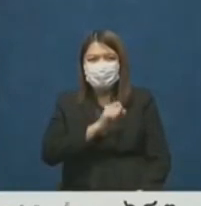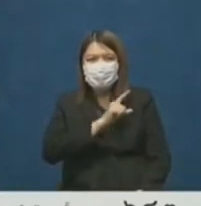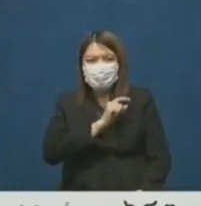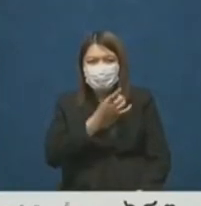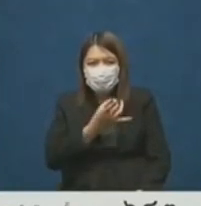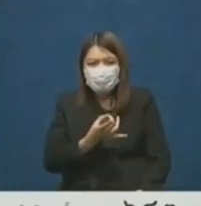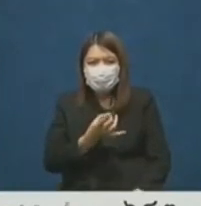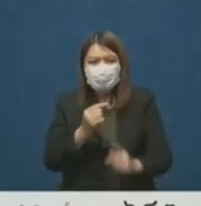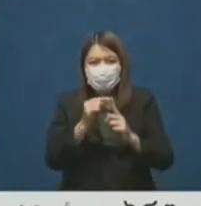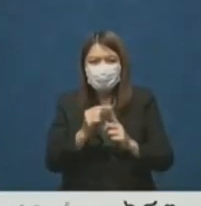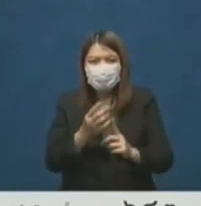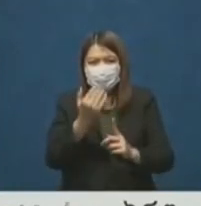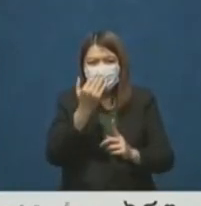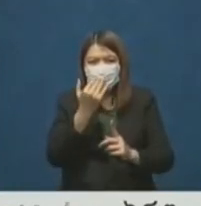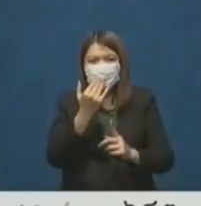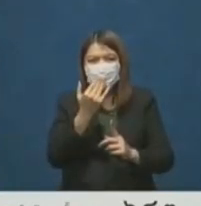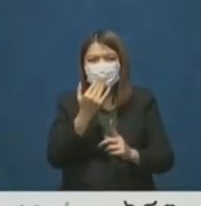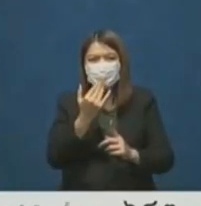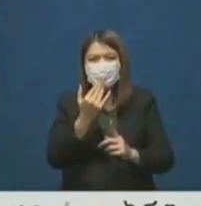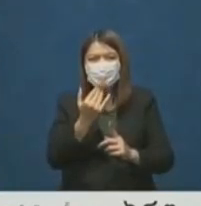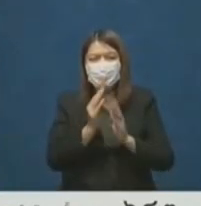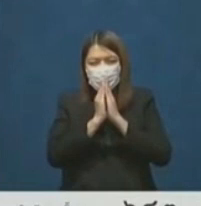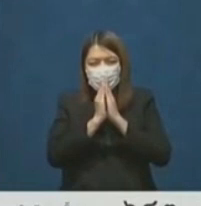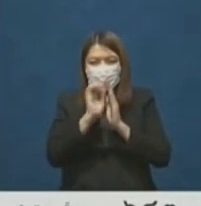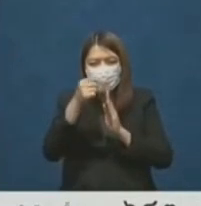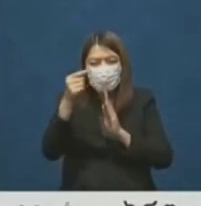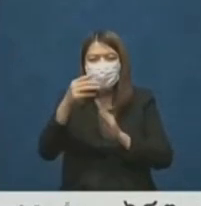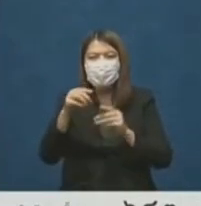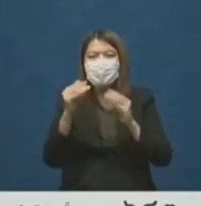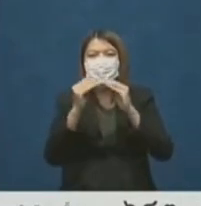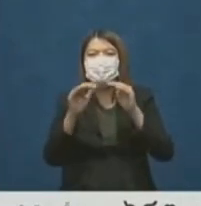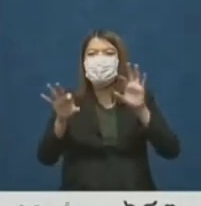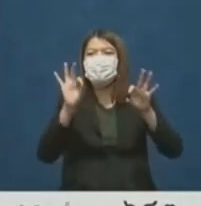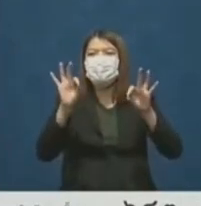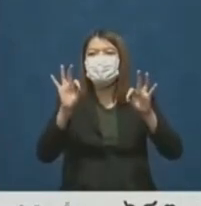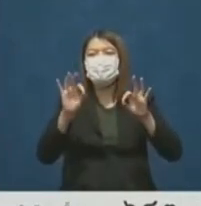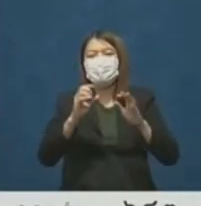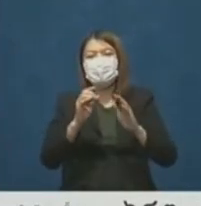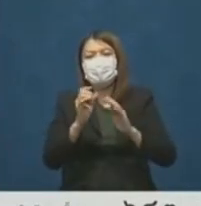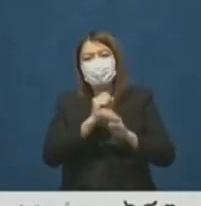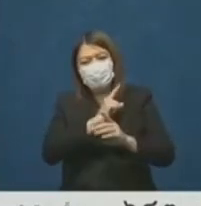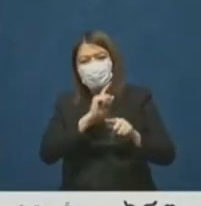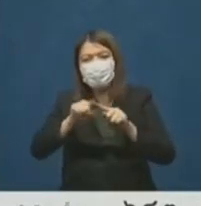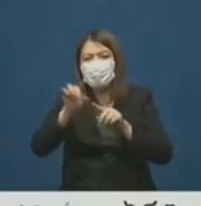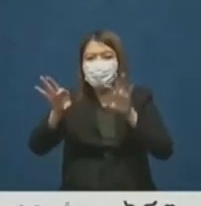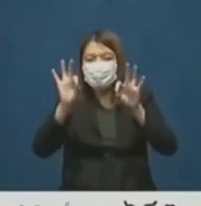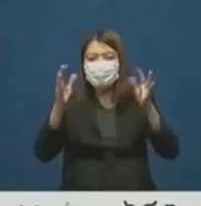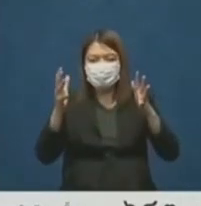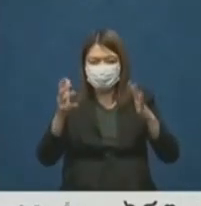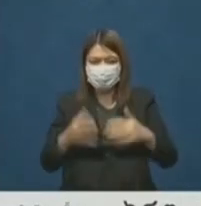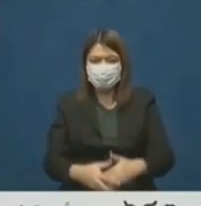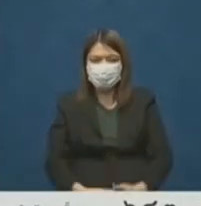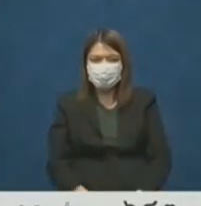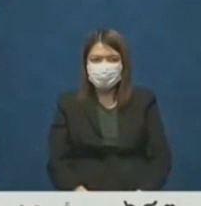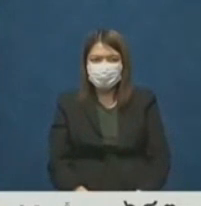ไม่เห็นบอกเลยครับศาสนาอะไรเขียนไว้ทำไมครับสุดท้ายก็มายัดเยียดให้สวดมนต์กันทุกคนอยู่ดีไม่มีสิทธิ์จะเลือกไปนับถือศาสนาอื่นเลย